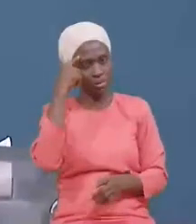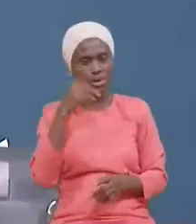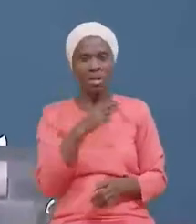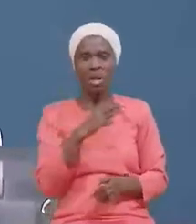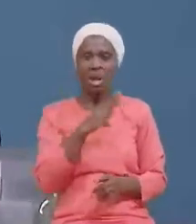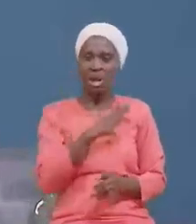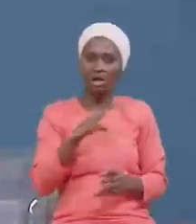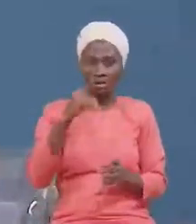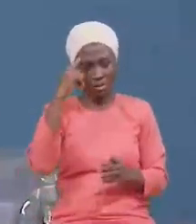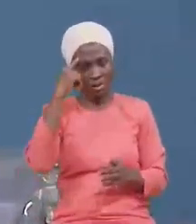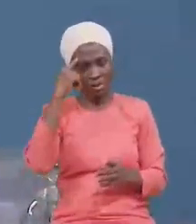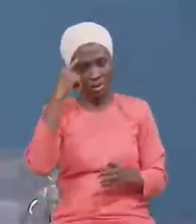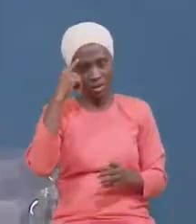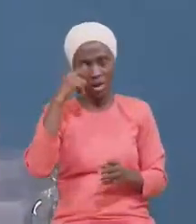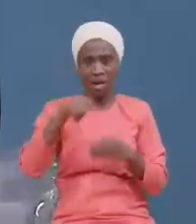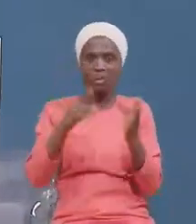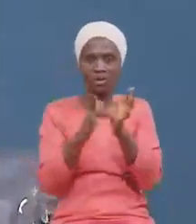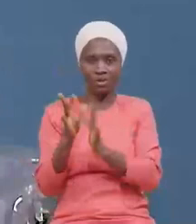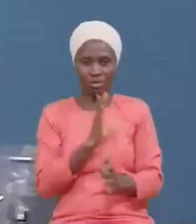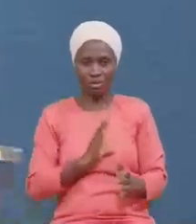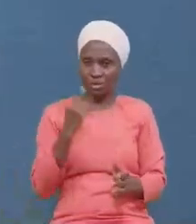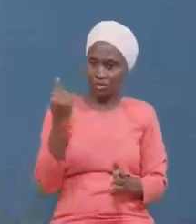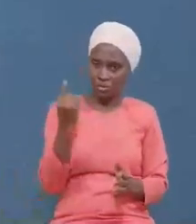lorsque vous pensez à Jésus tout seul,